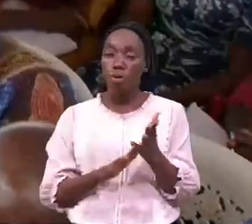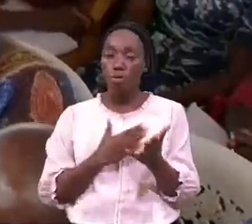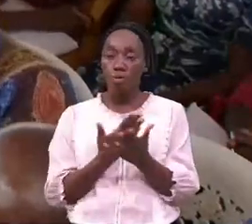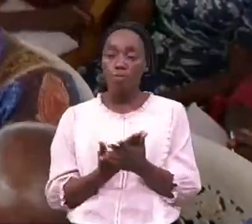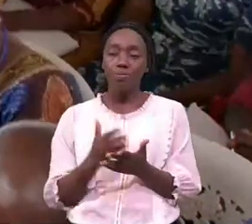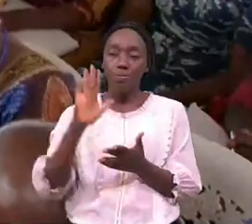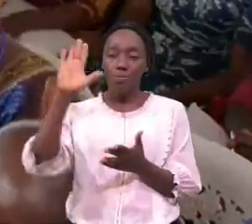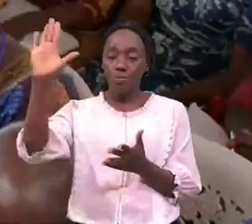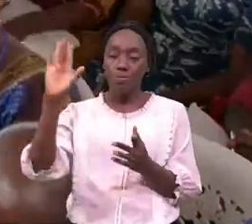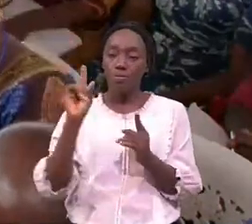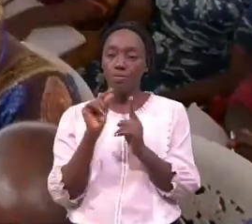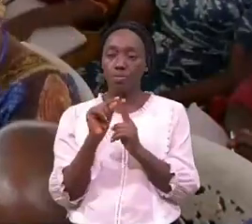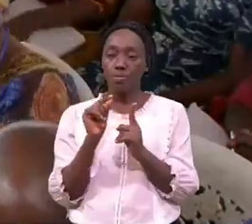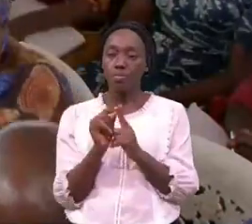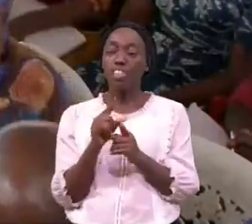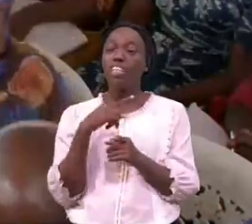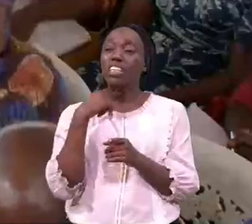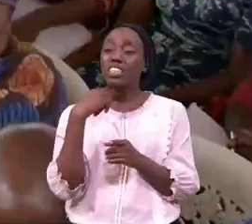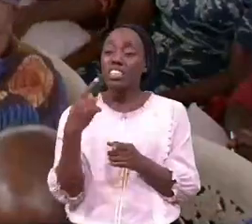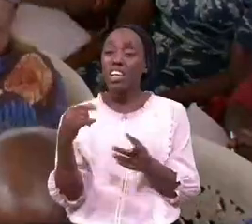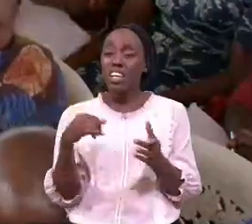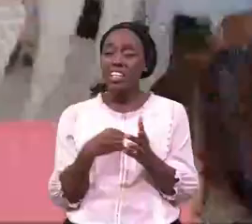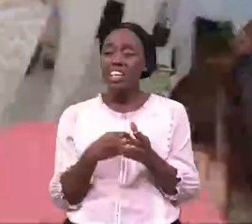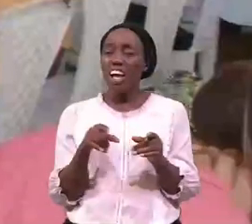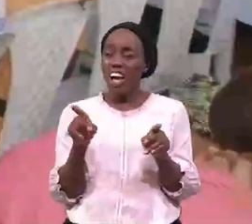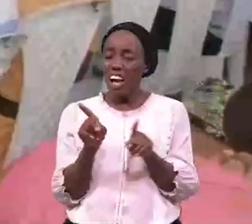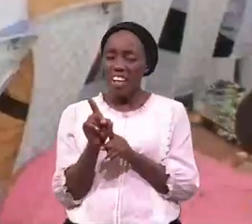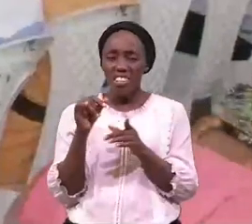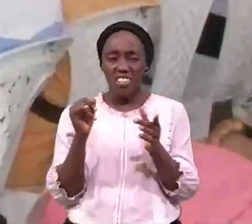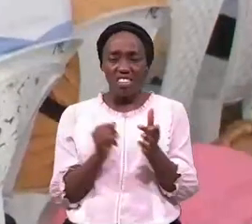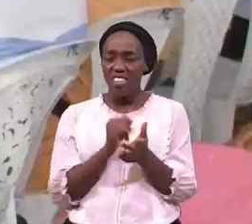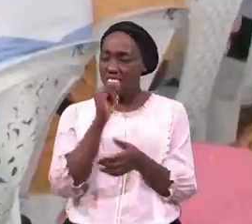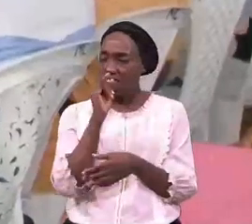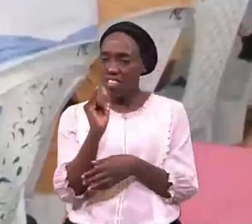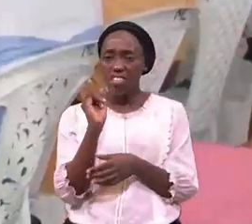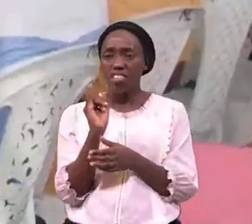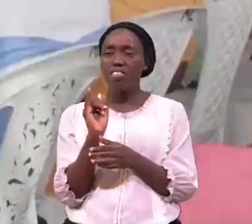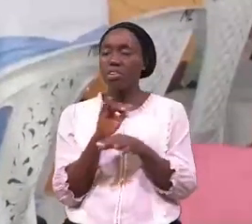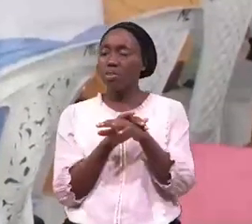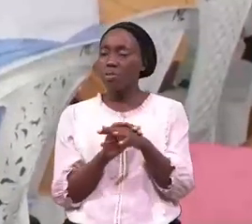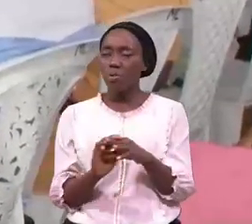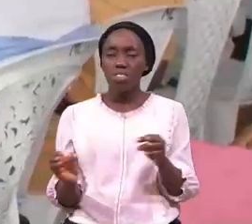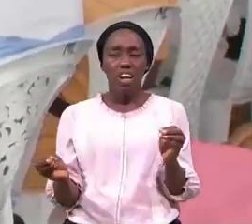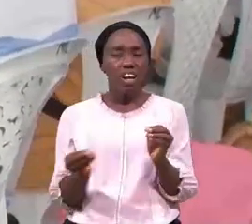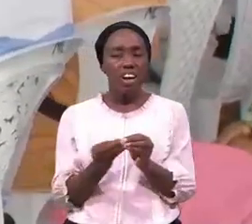Il confirme sa parole. Dis-le tel qu'il l'a dit. N'ajoute rien.